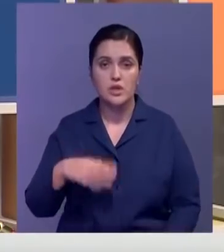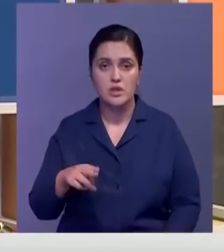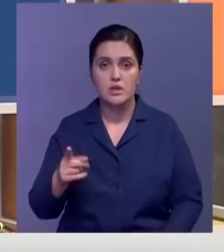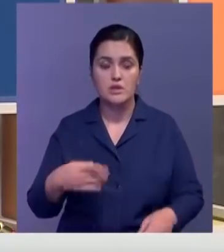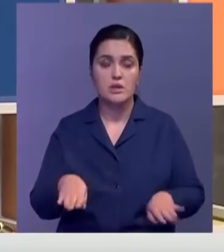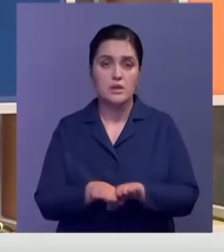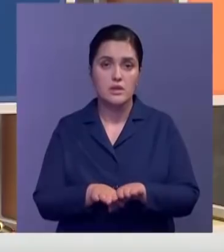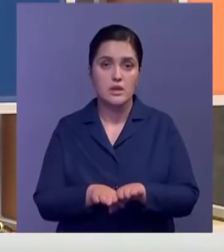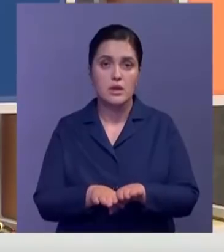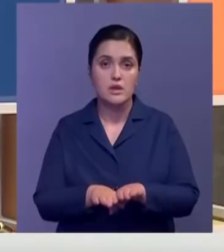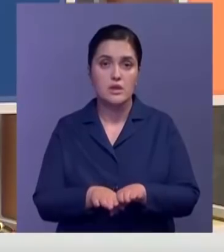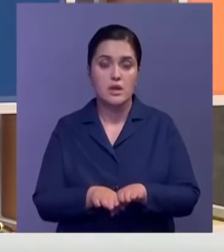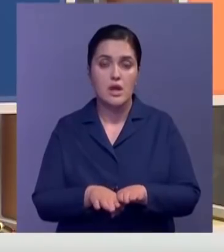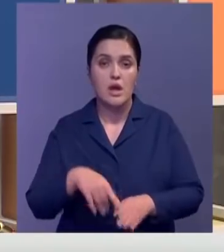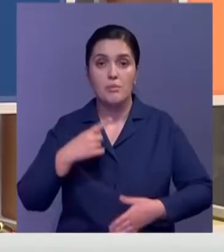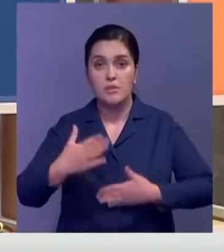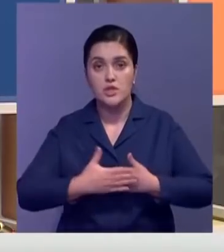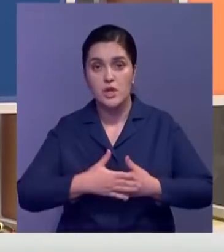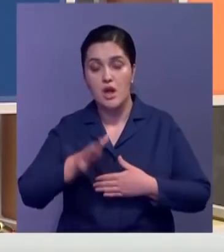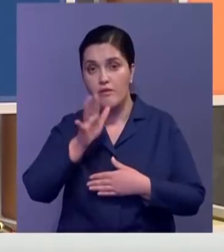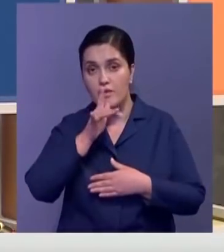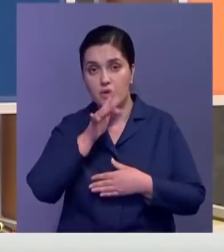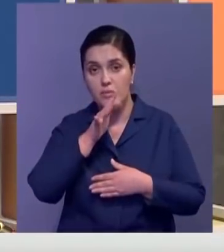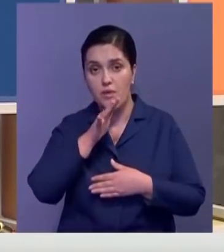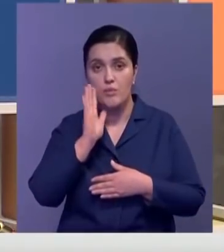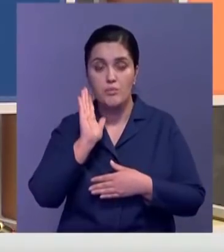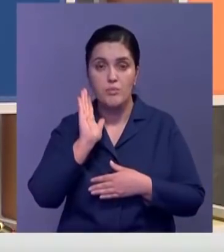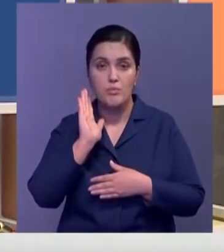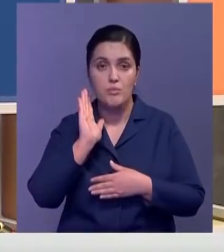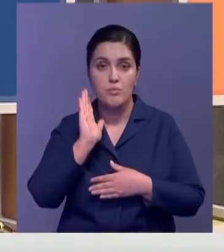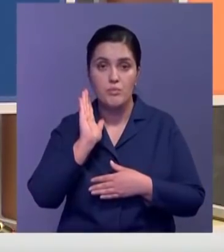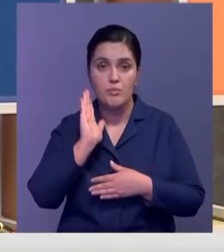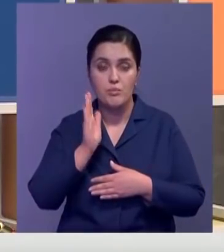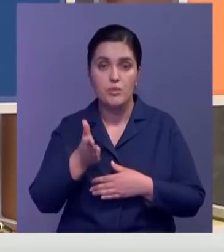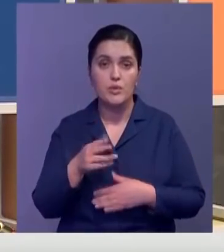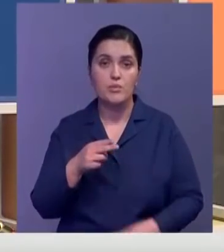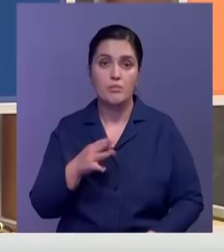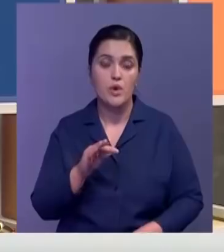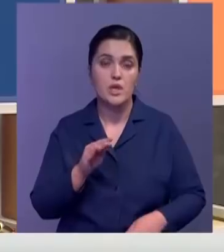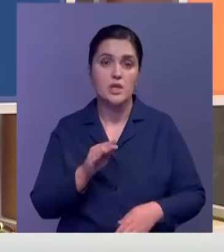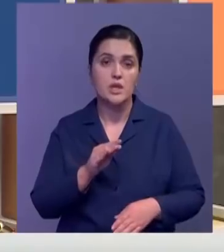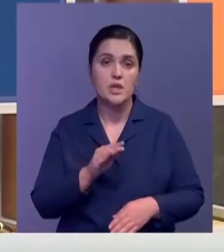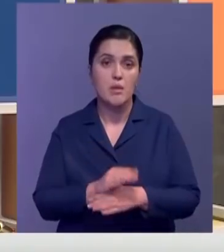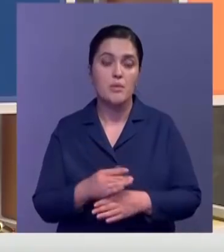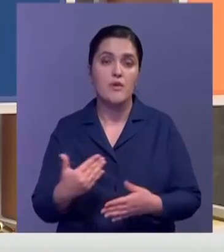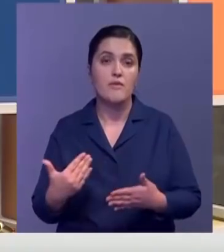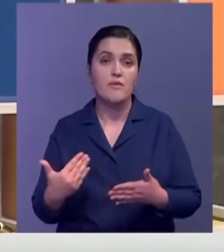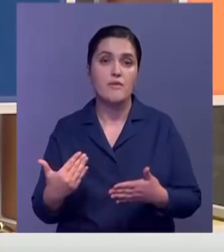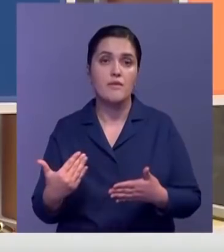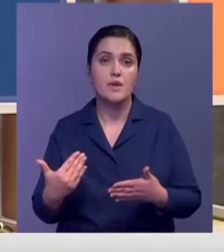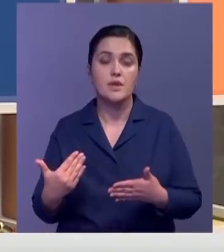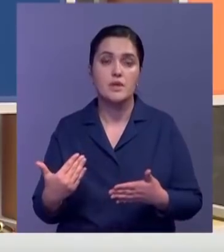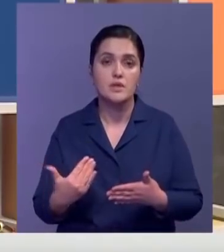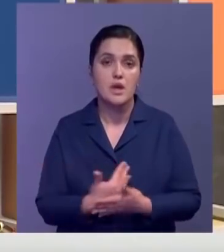время не будет рассматриваться по дополнительному возобновлению авиарейсов с другими странами.